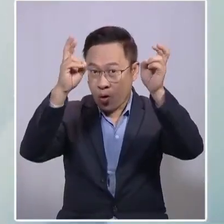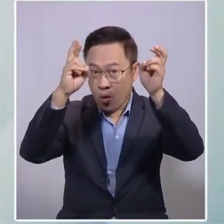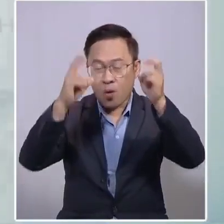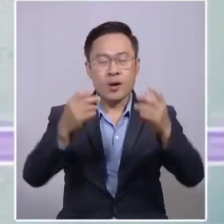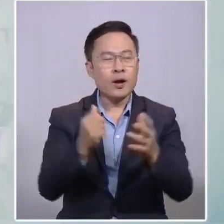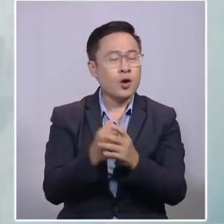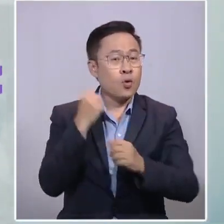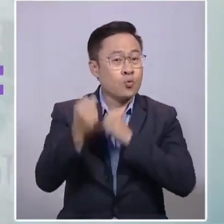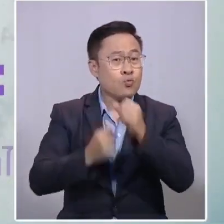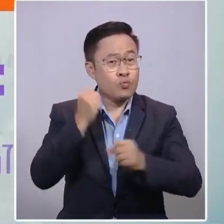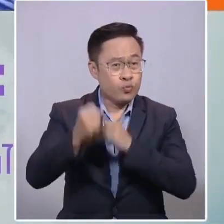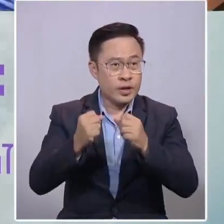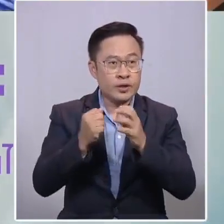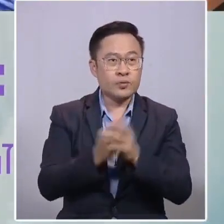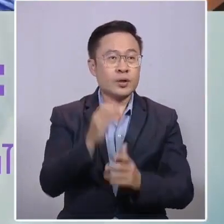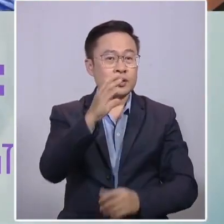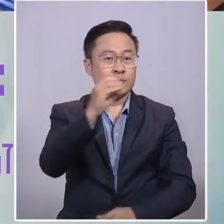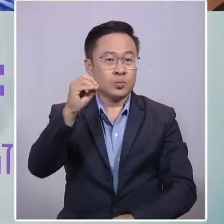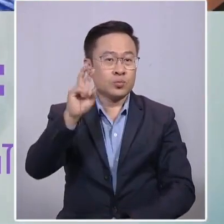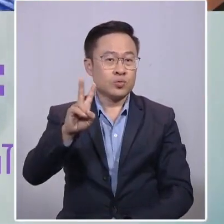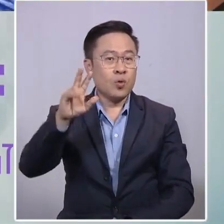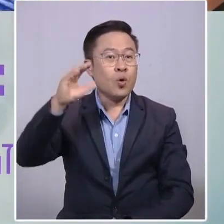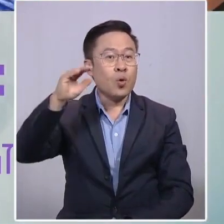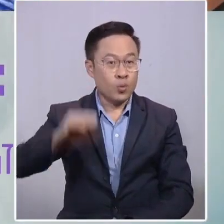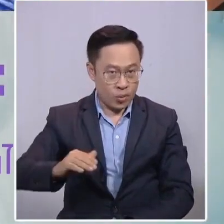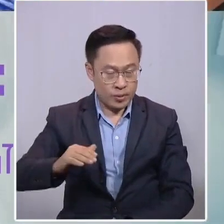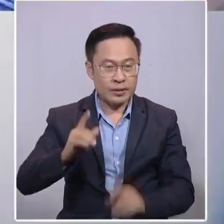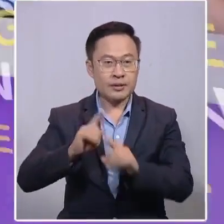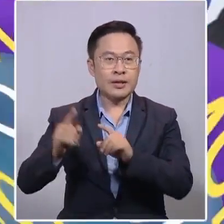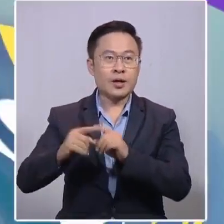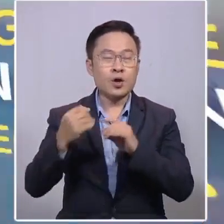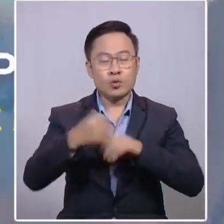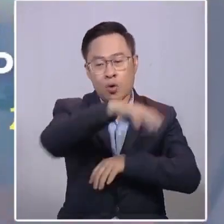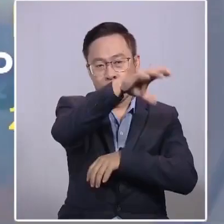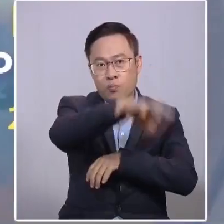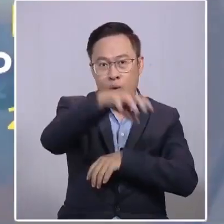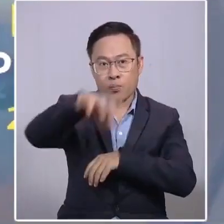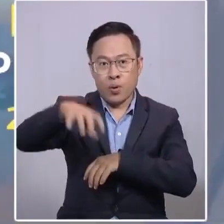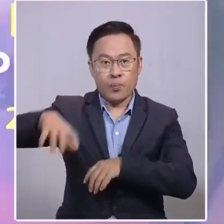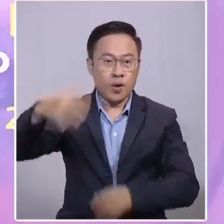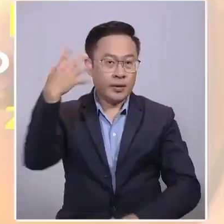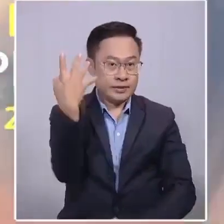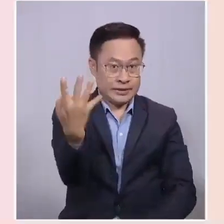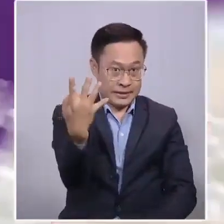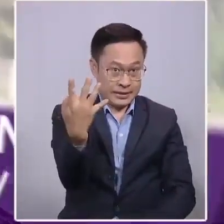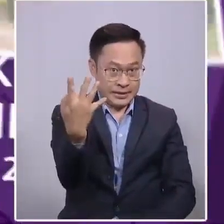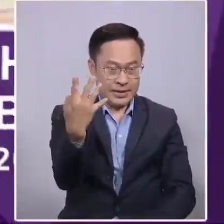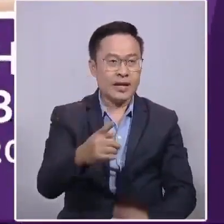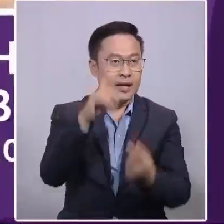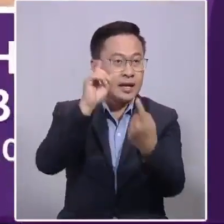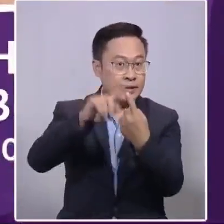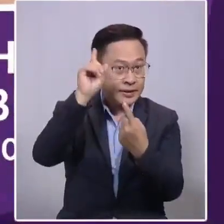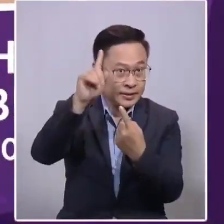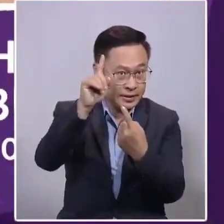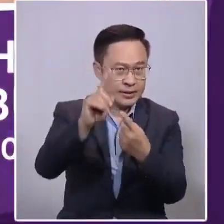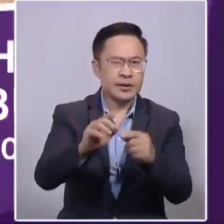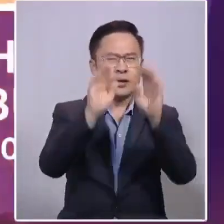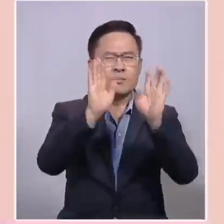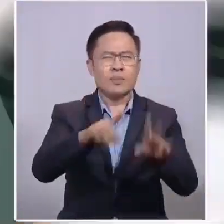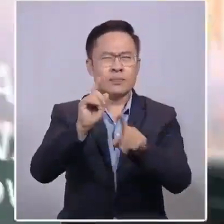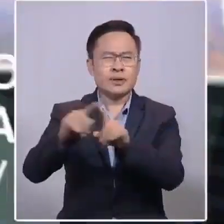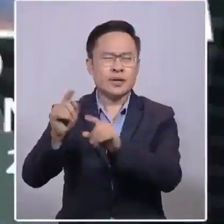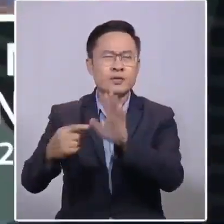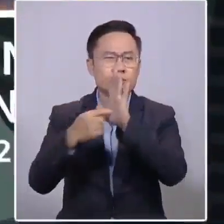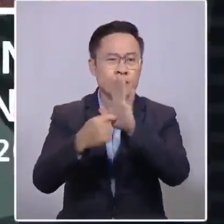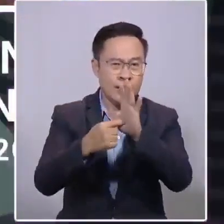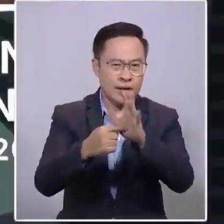โลกนะครับ low Carbon Runchallengนะครับโดยจะมีการวิ่ง 4สนามด้วยกันนะครับซึ่งแต่ละสนามก็จะมีเอกลักษณ์แตกต่างกันไปนะ